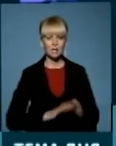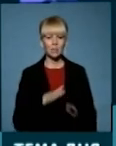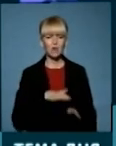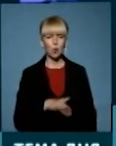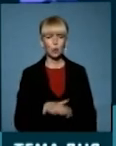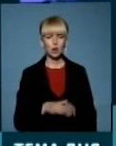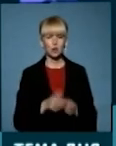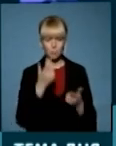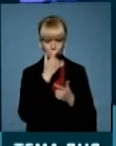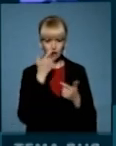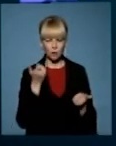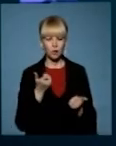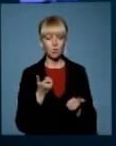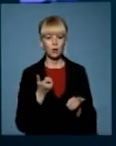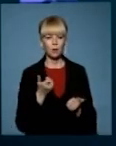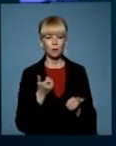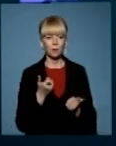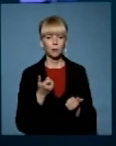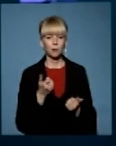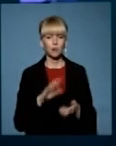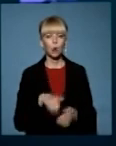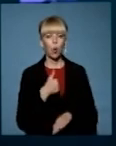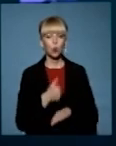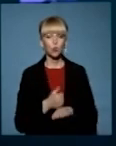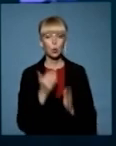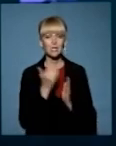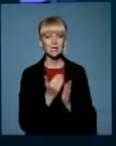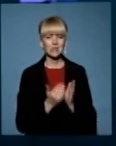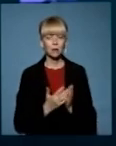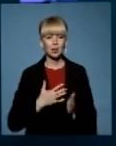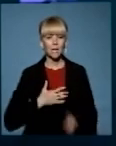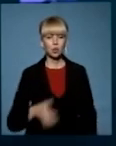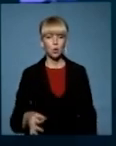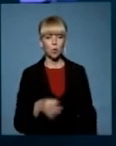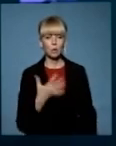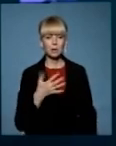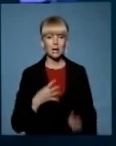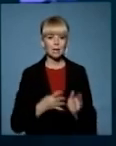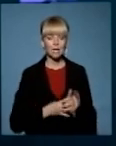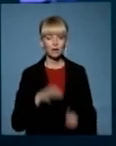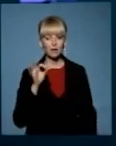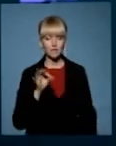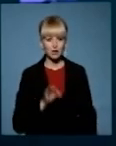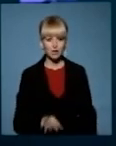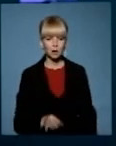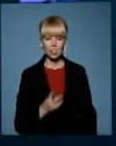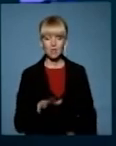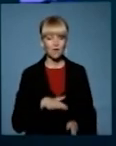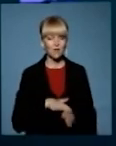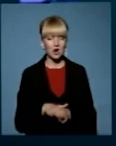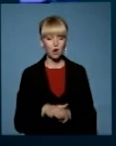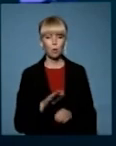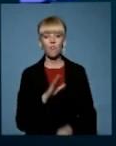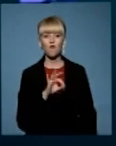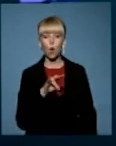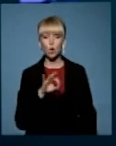виконання приписів. Очолює список наша область, це 59% невиконаних, далі